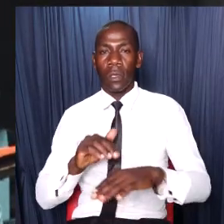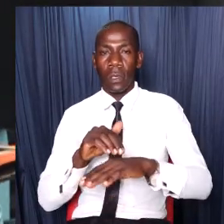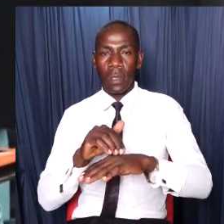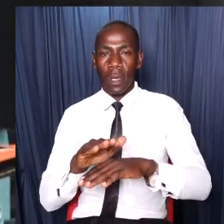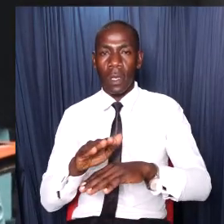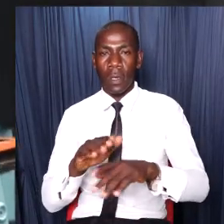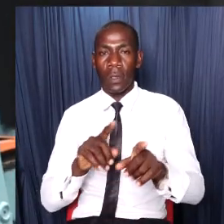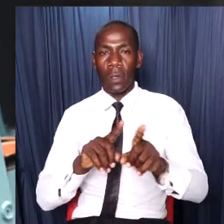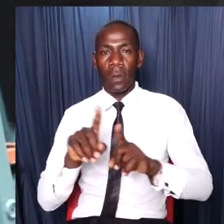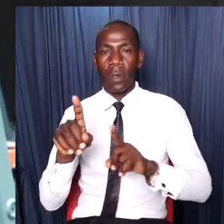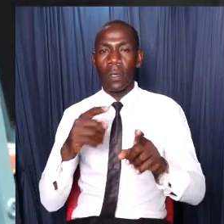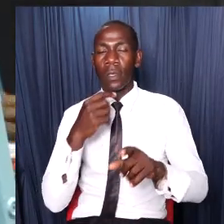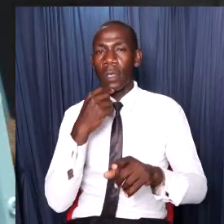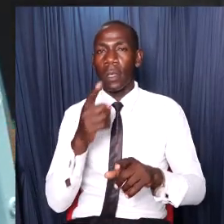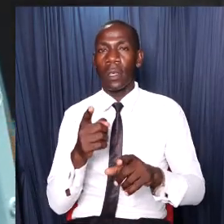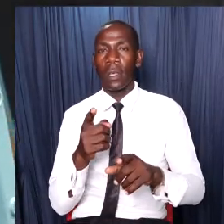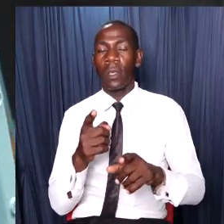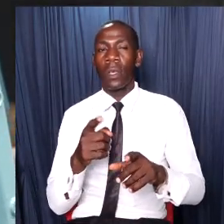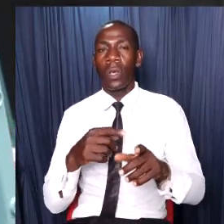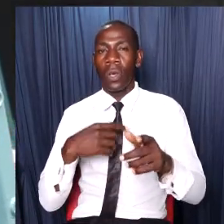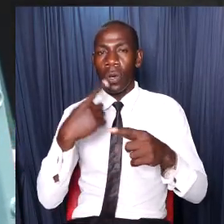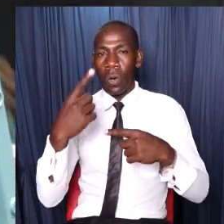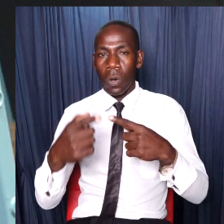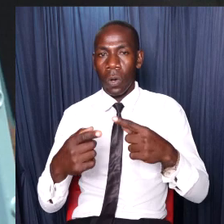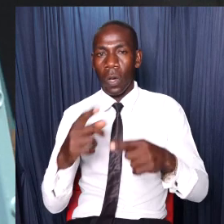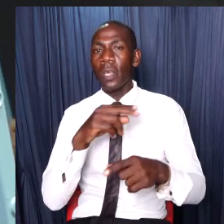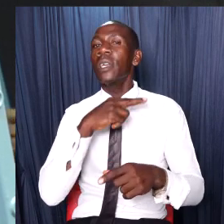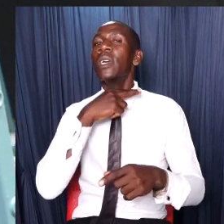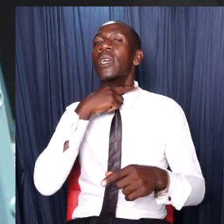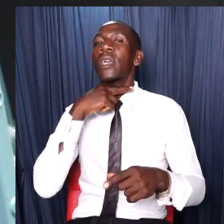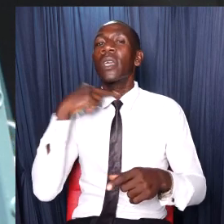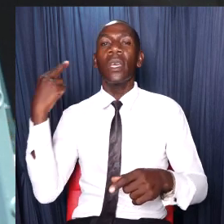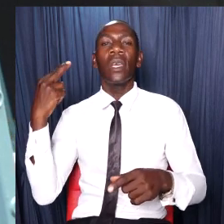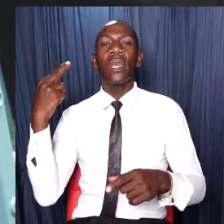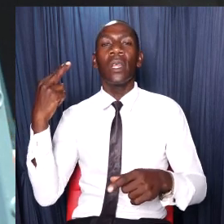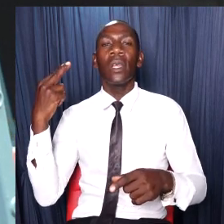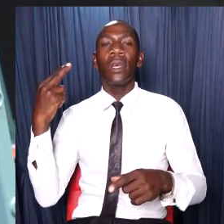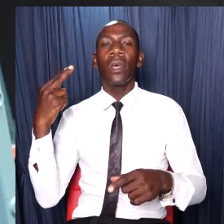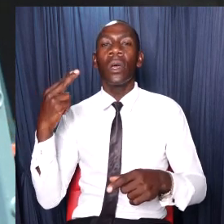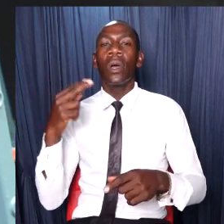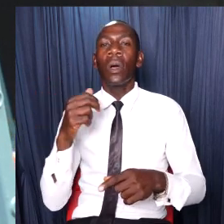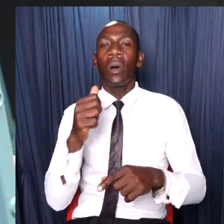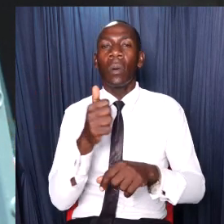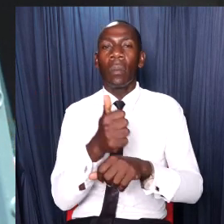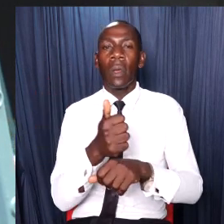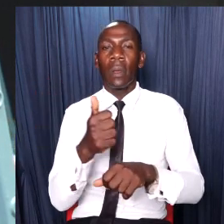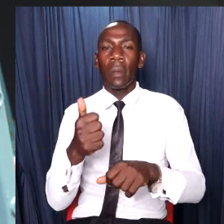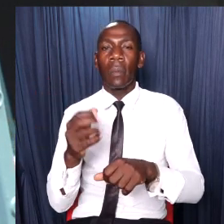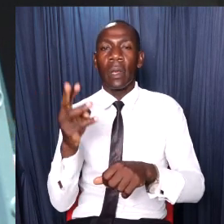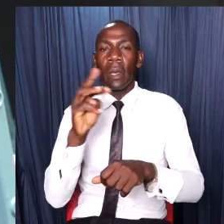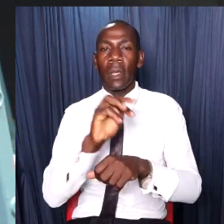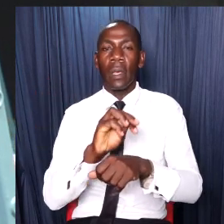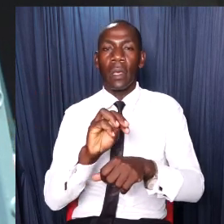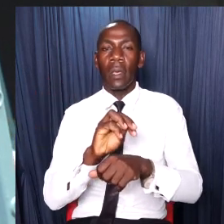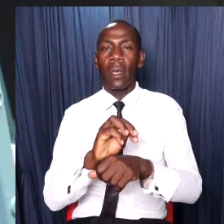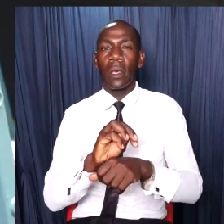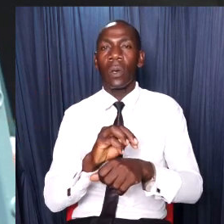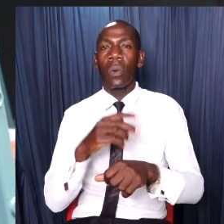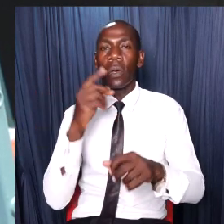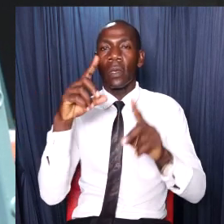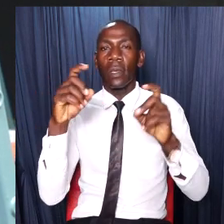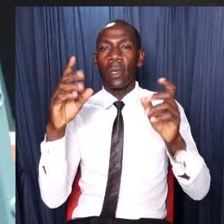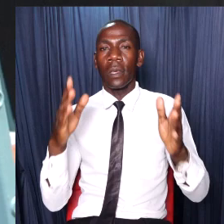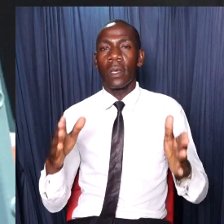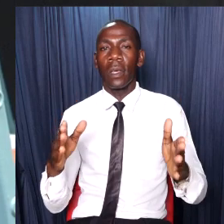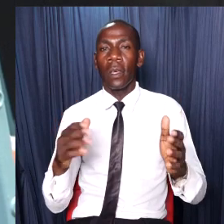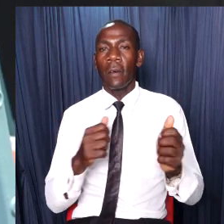akatuma safarini akasema, enenda ukawangamize kabisa wale wa Maleki wenye